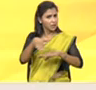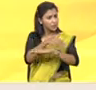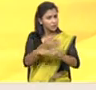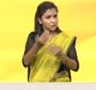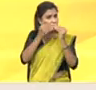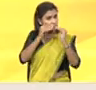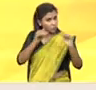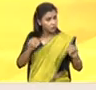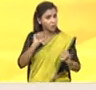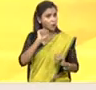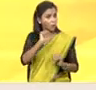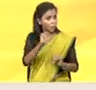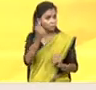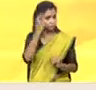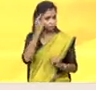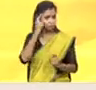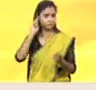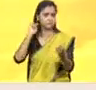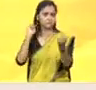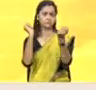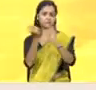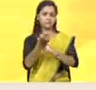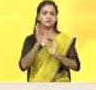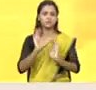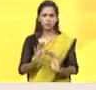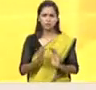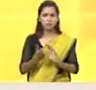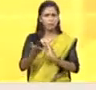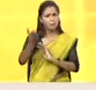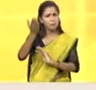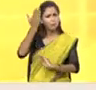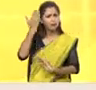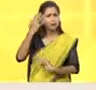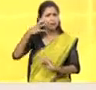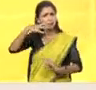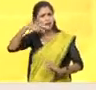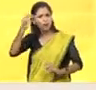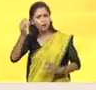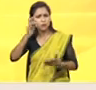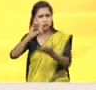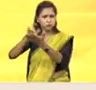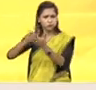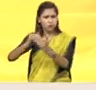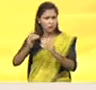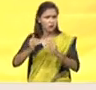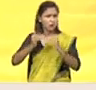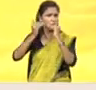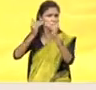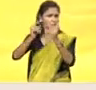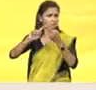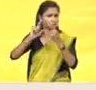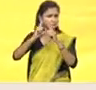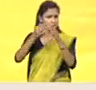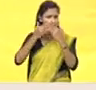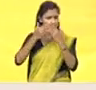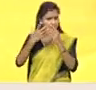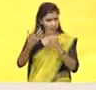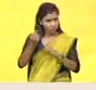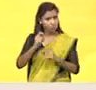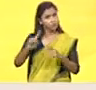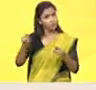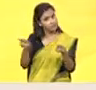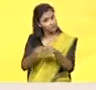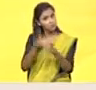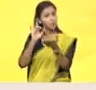हैं उनकी सोच में बदलाव देखा है। वो पहले बाहर जाके हायर स्टडीज परस्यू करना चाहते थे और वहाँ काम करना चाहते